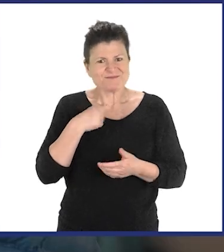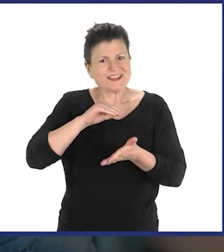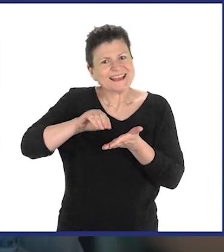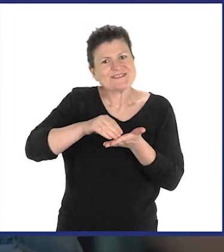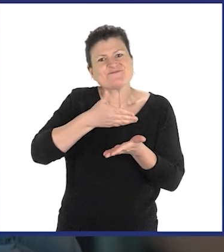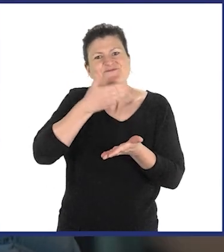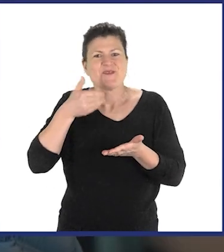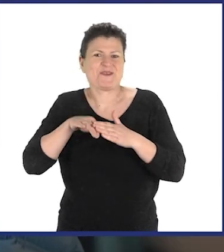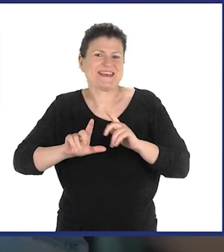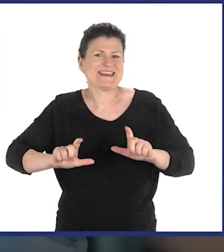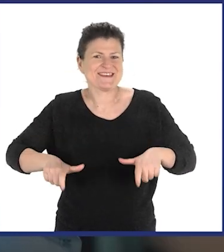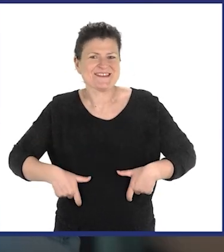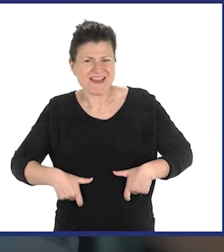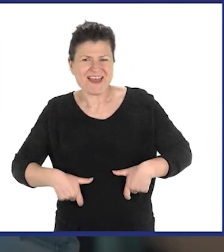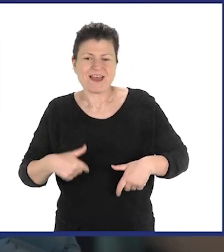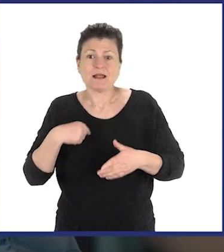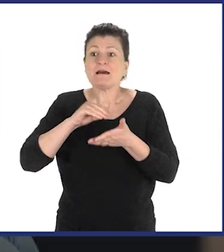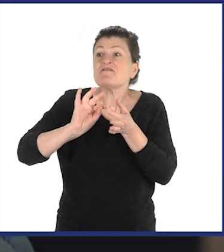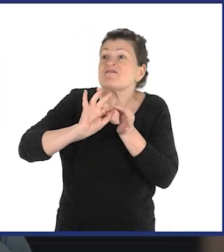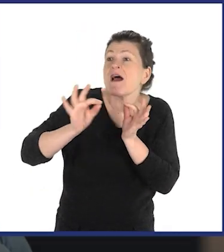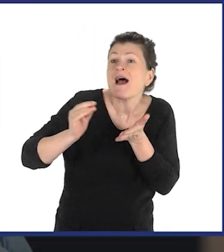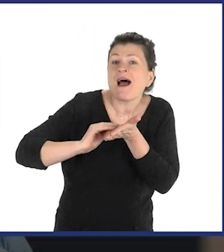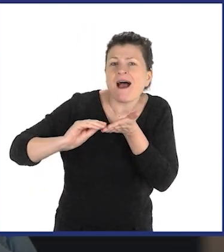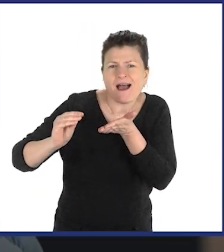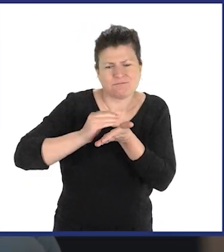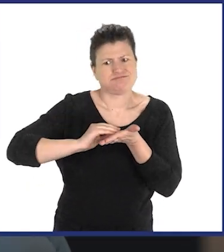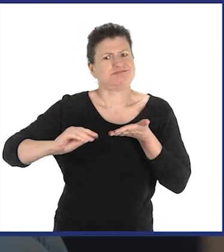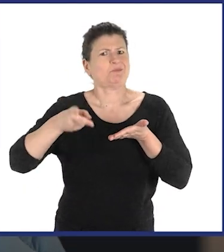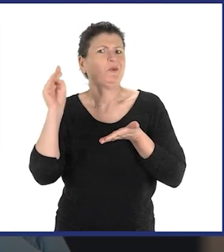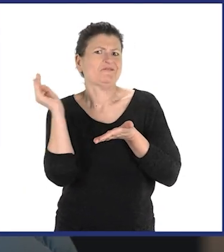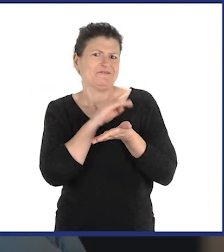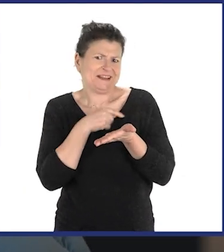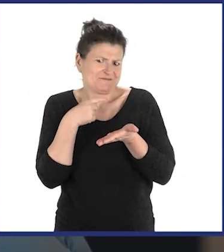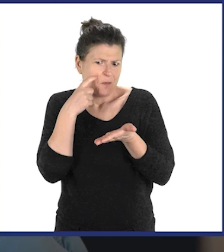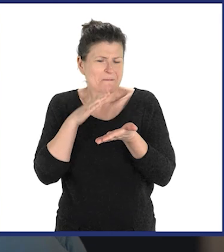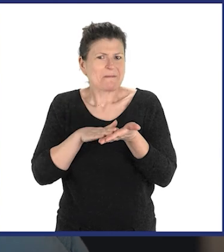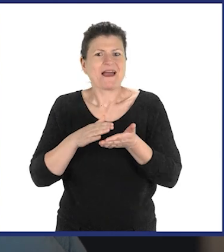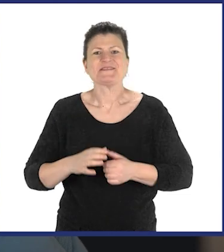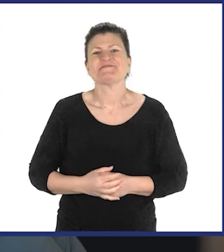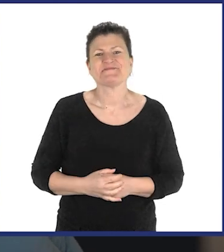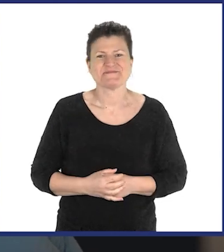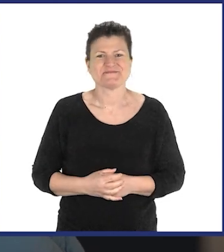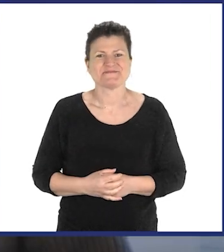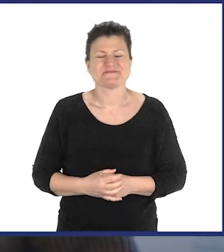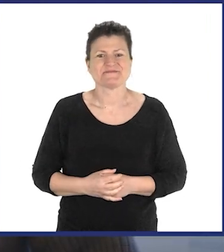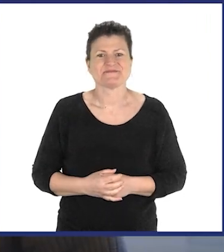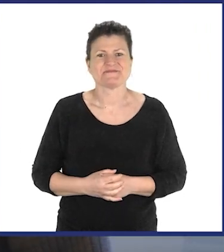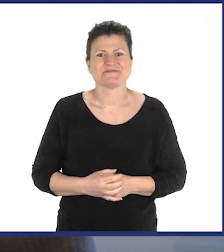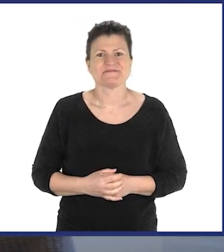Aujourd'hui, je trouve que j'écris mieux à l'école. Pour écrire une phrase, je trouve que je l'écris plus vite.